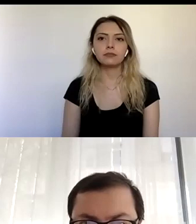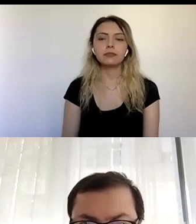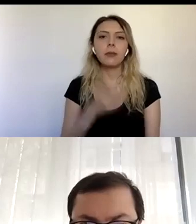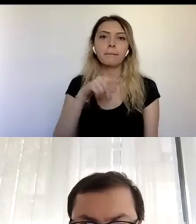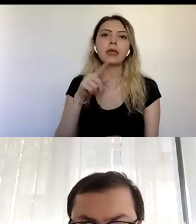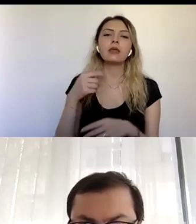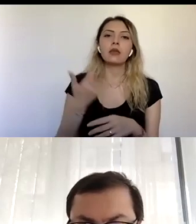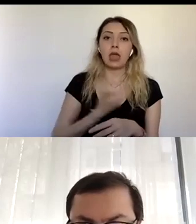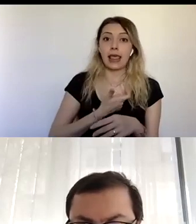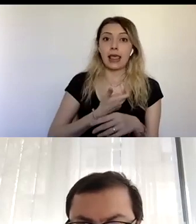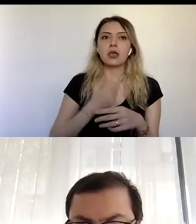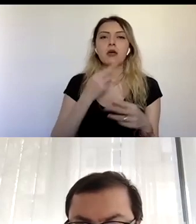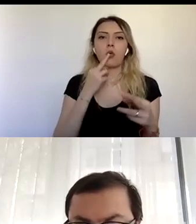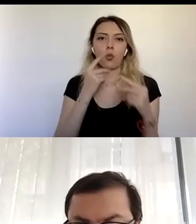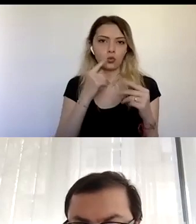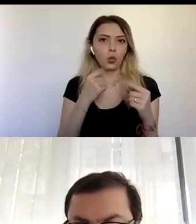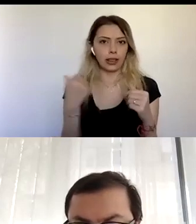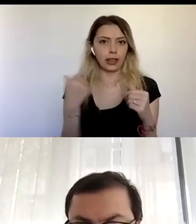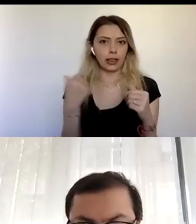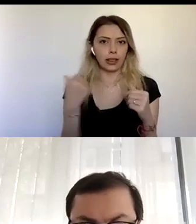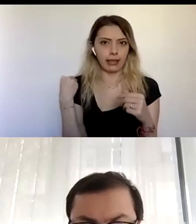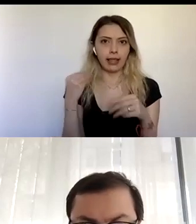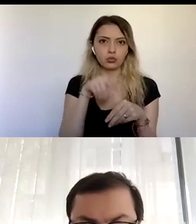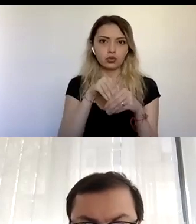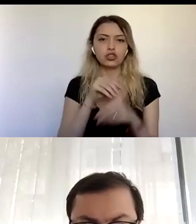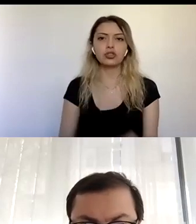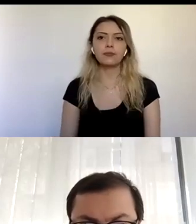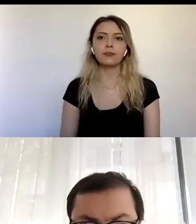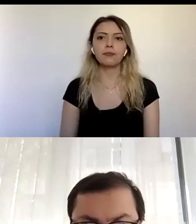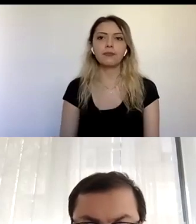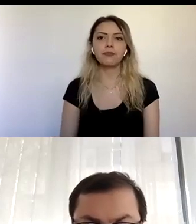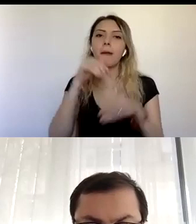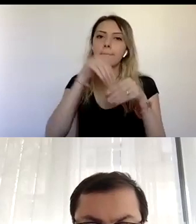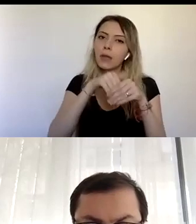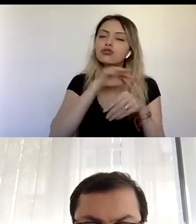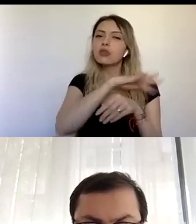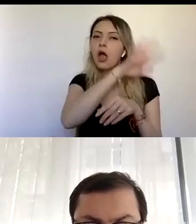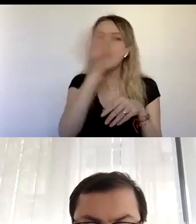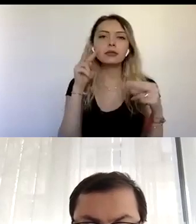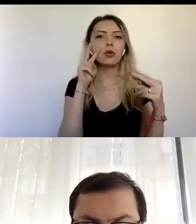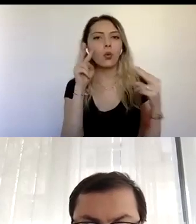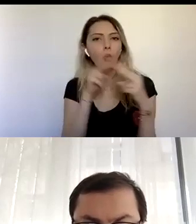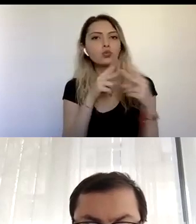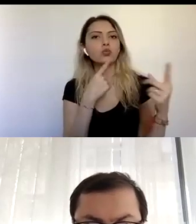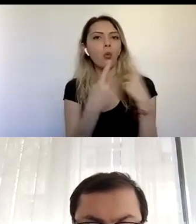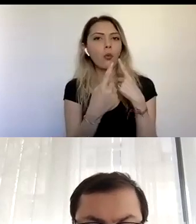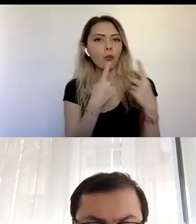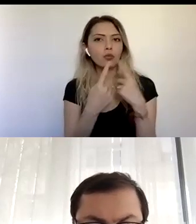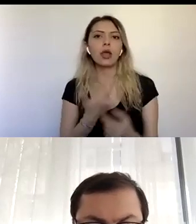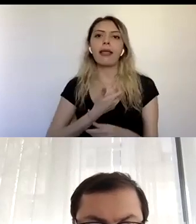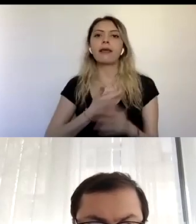tasarısı konuşuldu. Bununla ilgili meclisteki milletvekilleriyle de görüştük. O yasa tasarısı geri